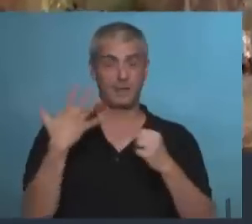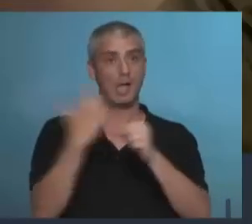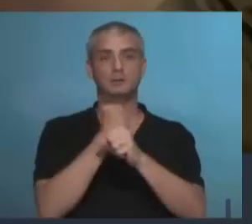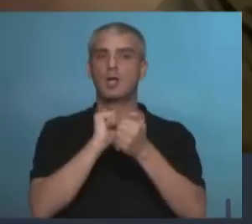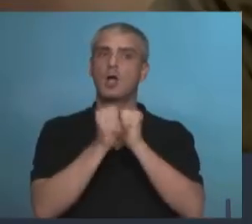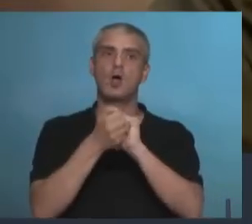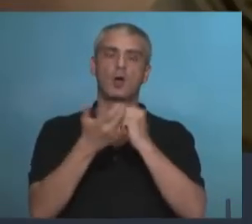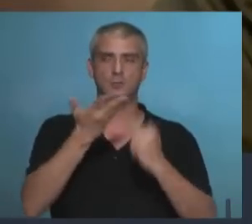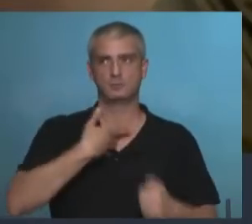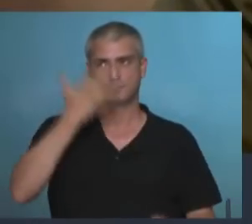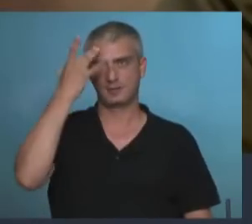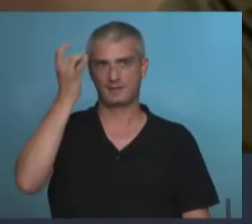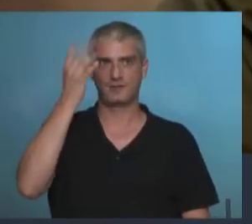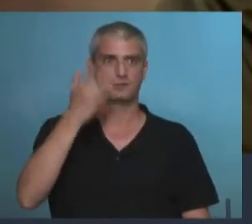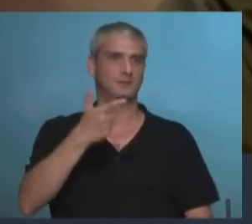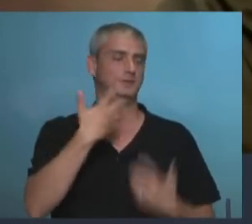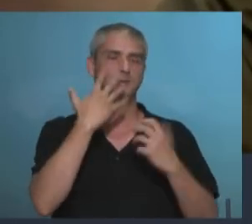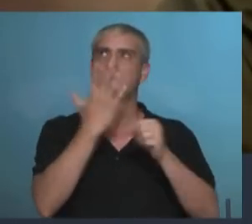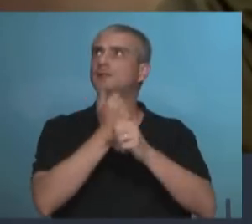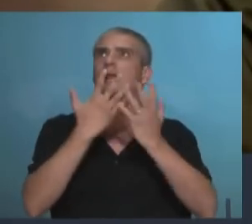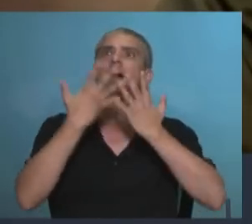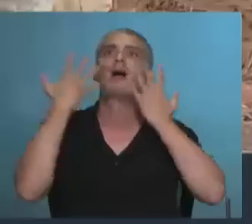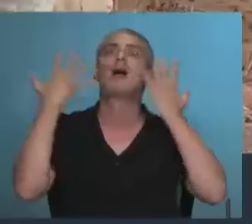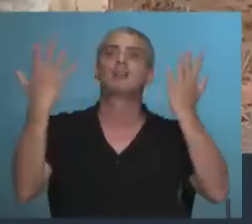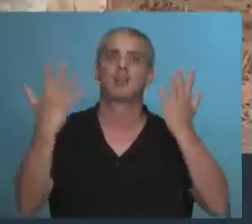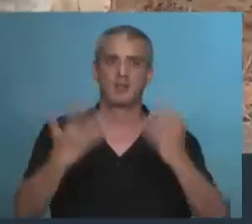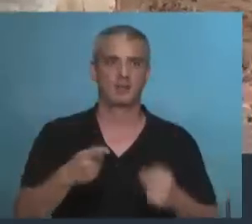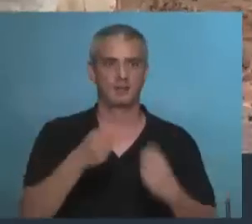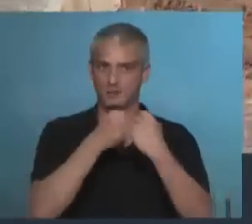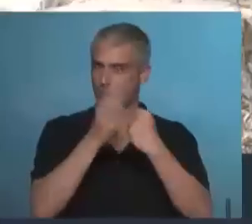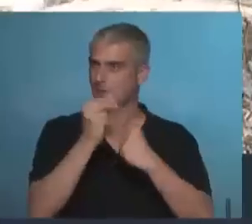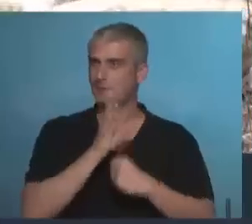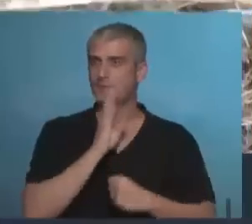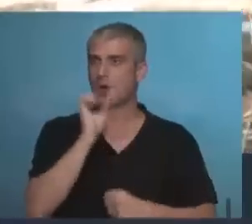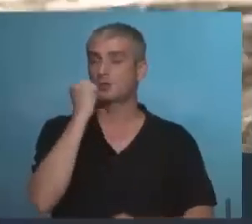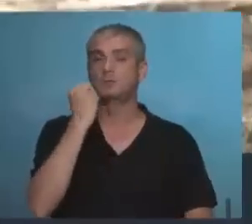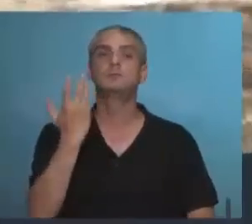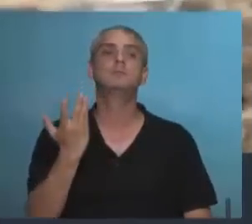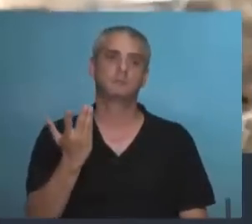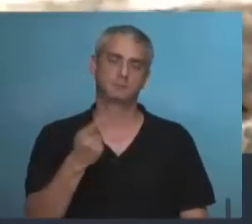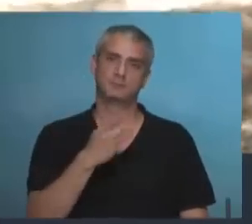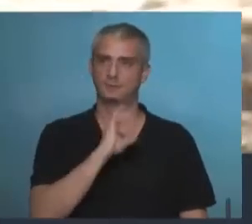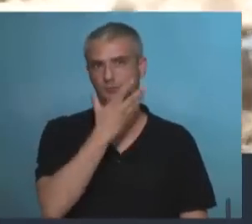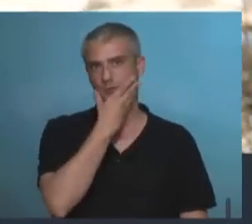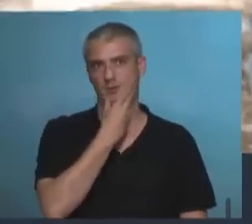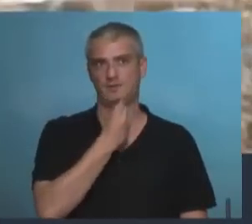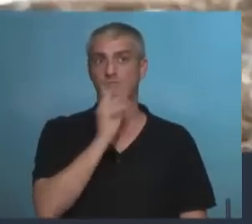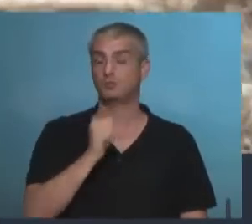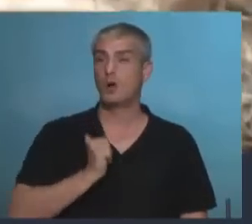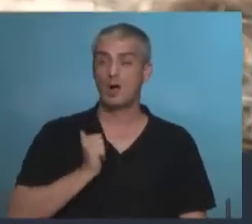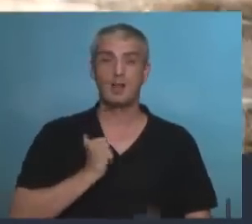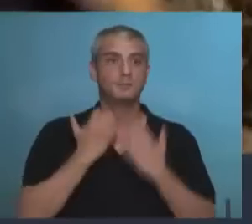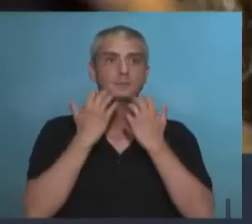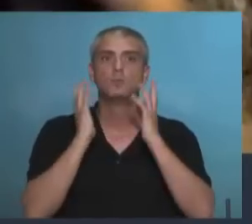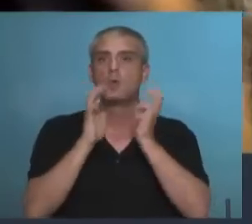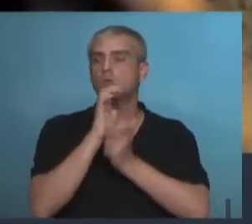שהוא כאב ראש? סיפור הצלחה, הצלחה. והתמודדות עם בעיות אש? זה היופי בעניין. יש פה חיילים עם סיפורים מאוד